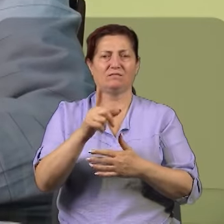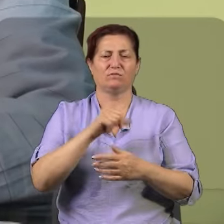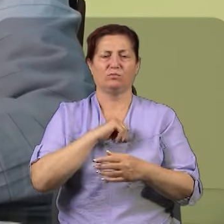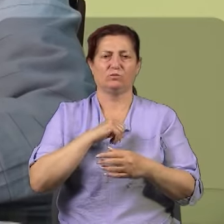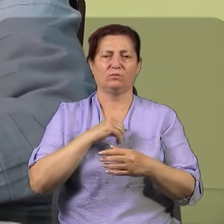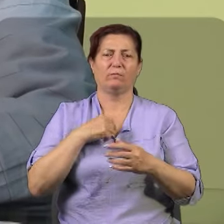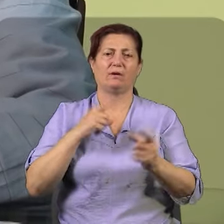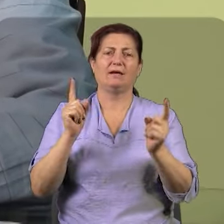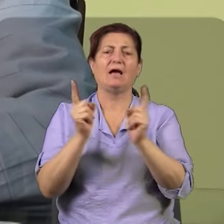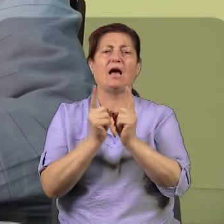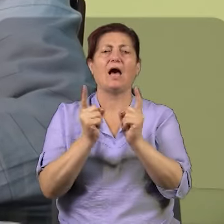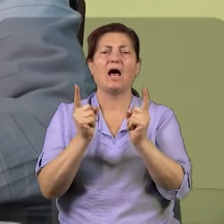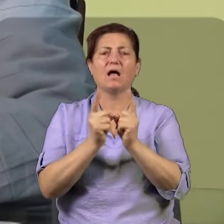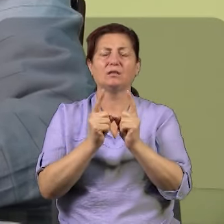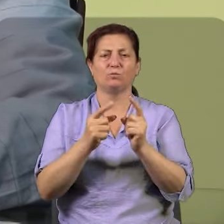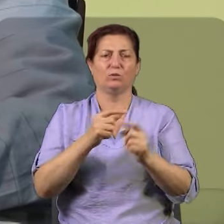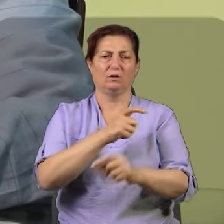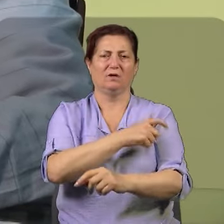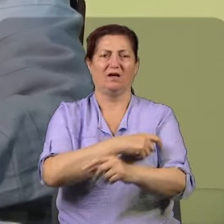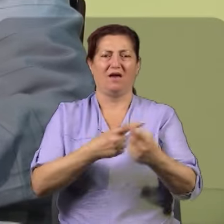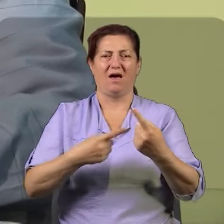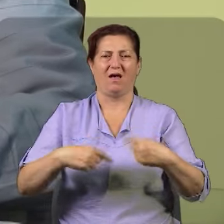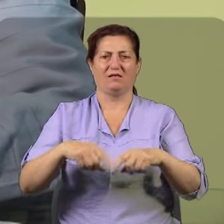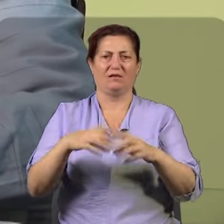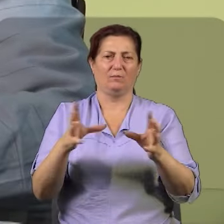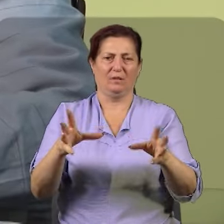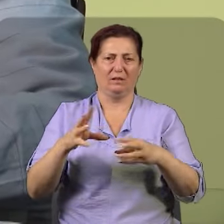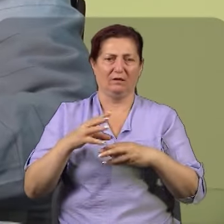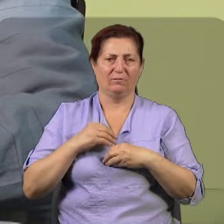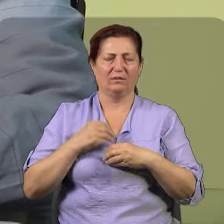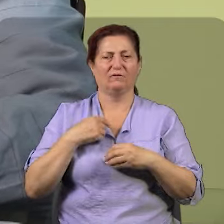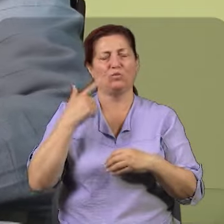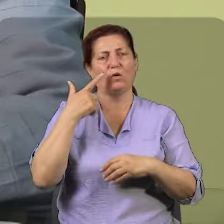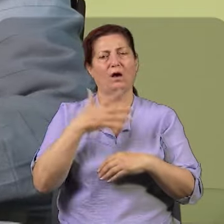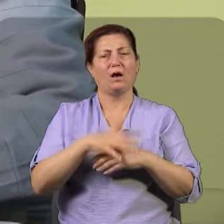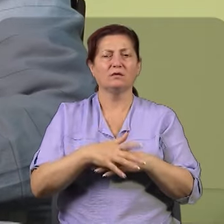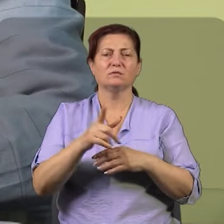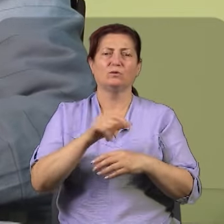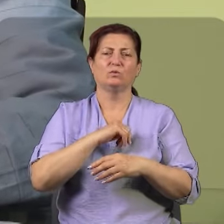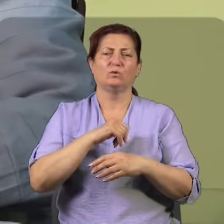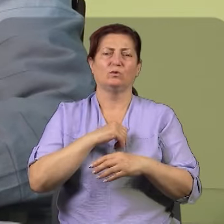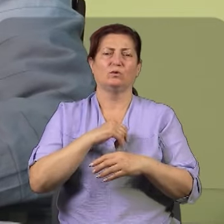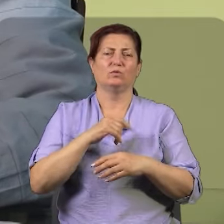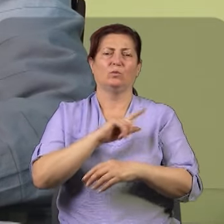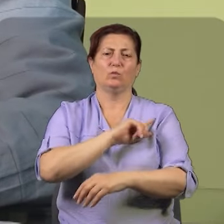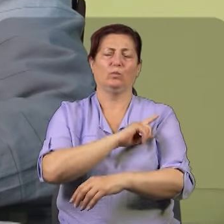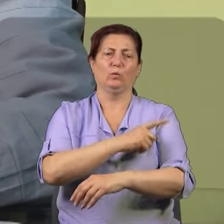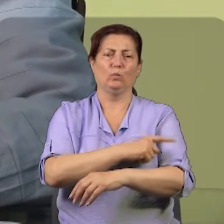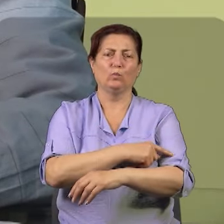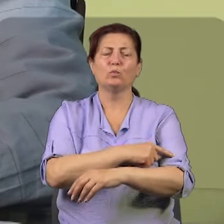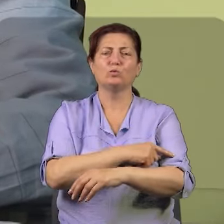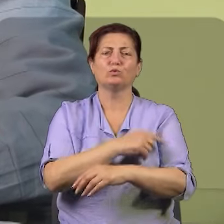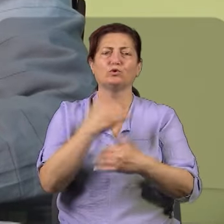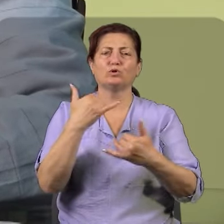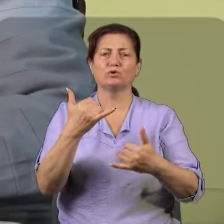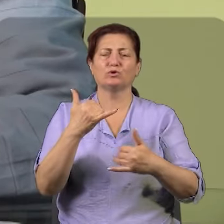գիտուժի անդամների հետ։ Եկե ես որքան հասկանում եմ այս պահին, հա, գիտուժի հայտարարություններից, հա,